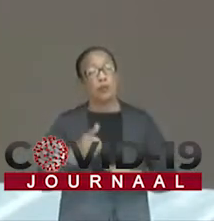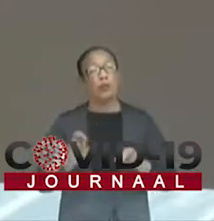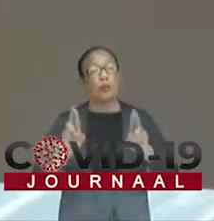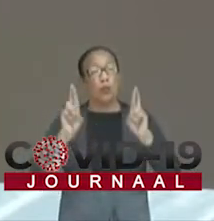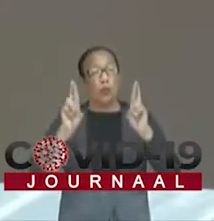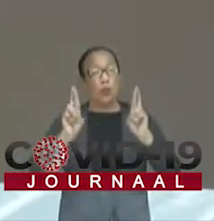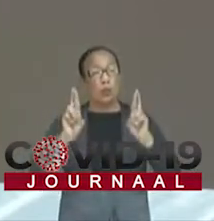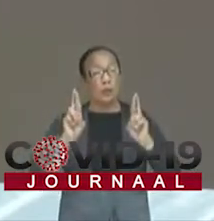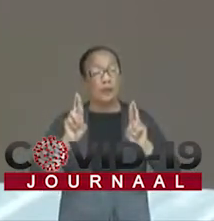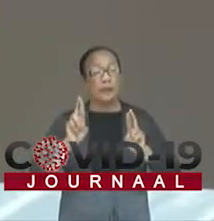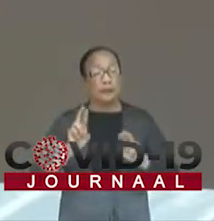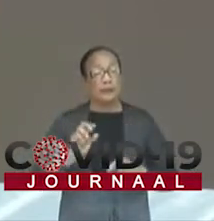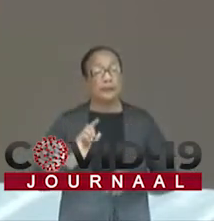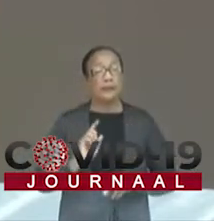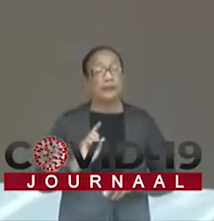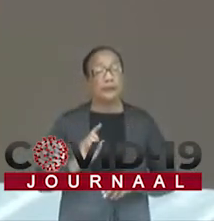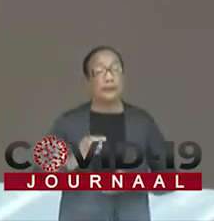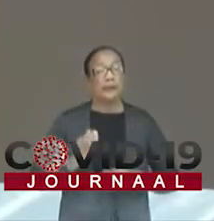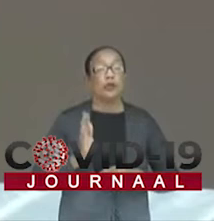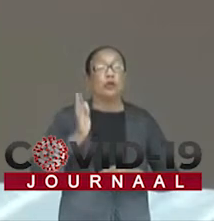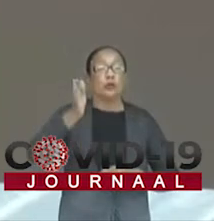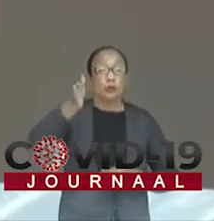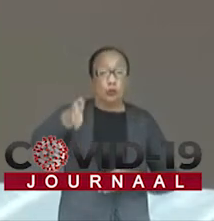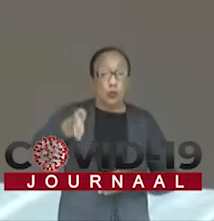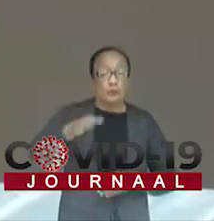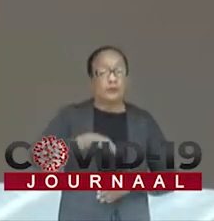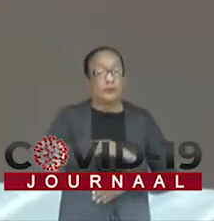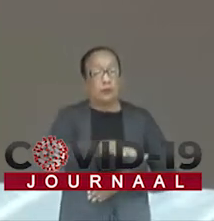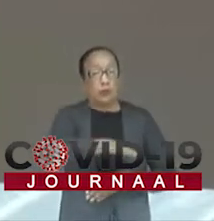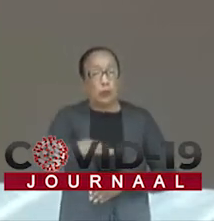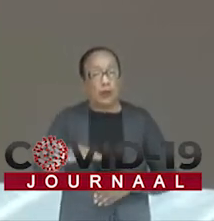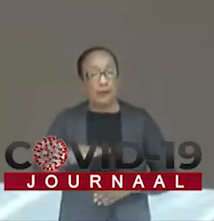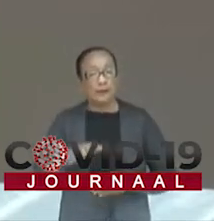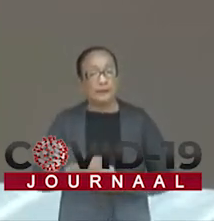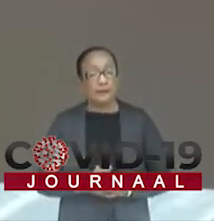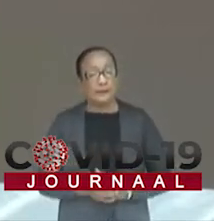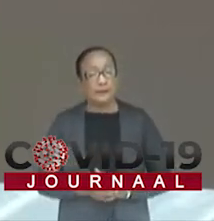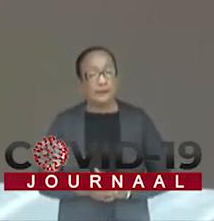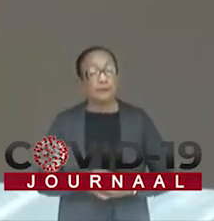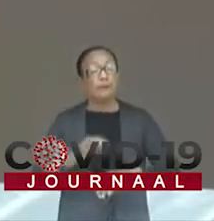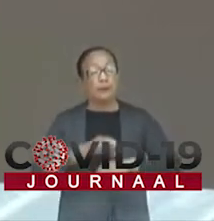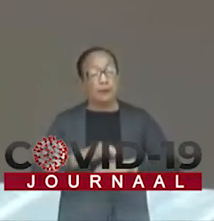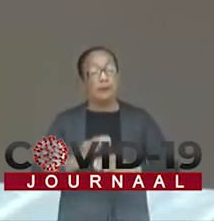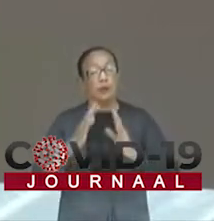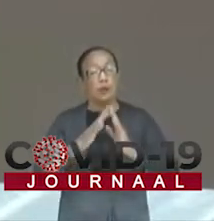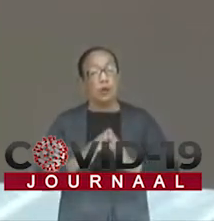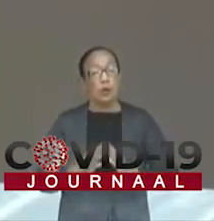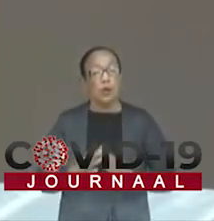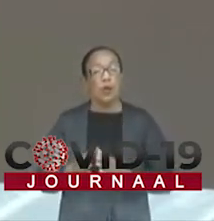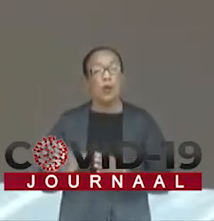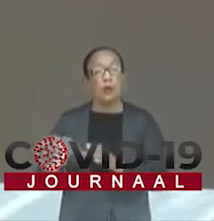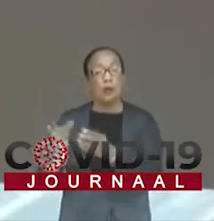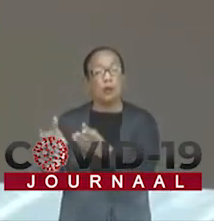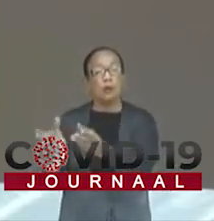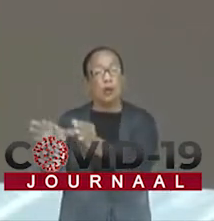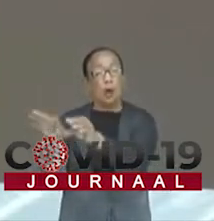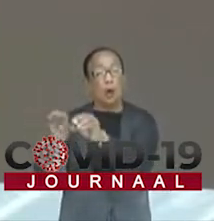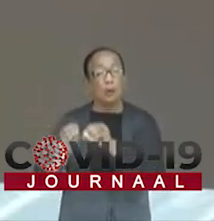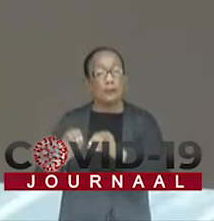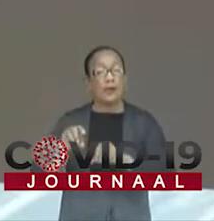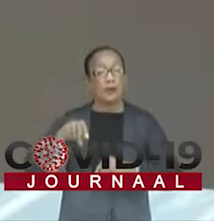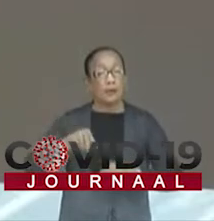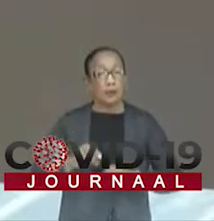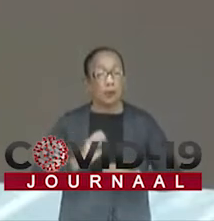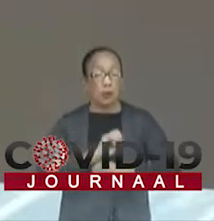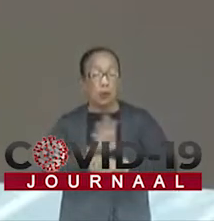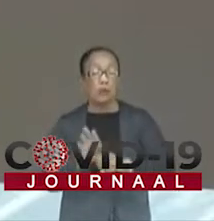in de nabije toekomst de situatie wat betreft het aantal ziekenhuisopname met betrekking tot COVID kan gaan dalen,